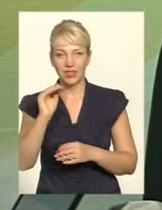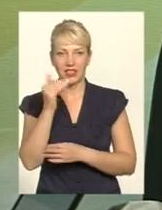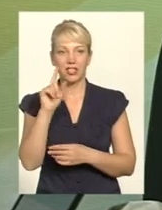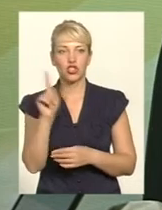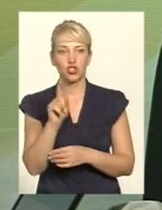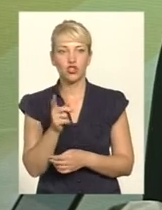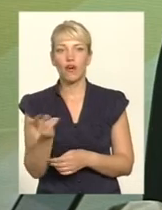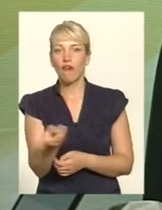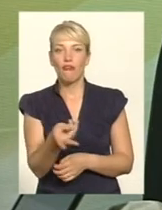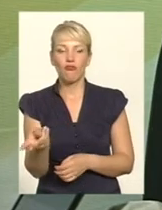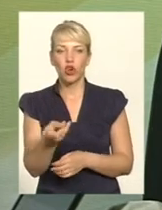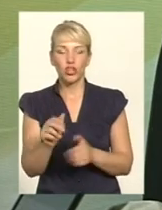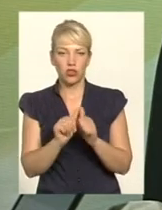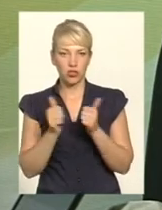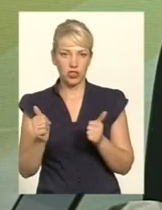вони розлучаються.